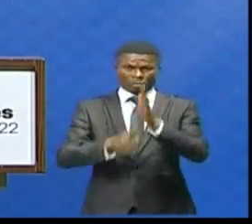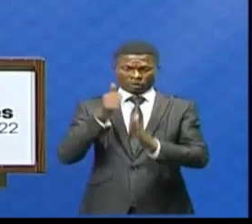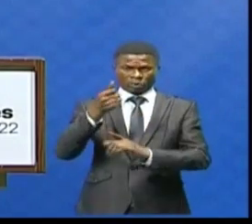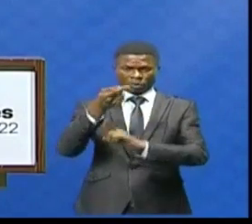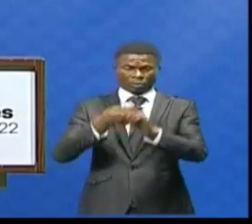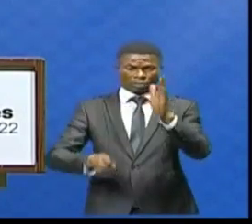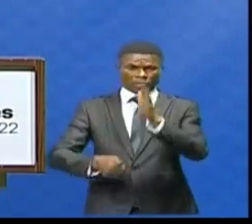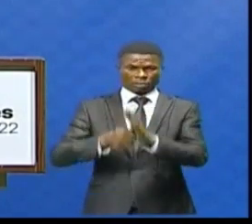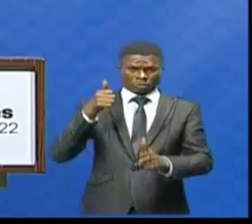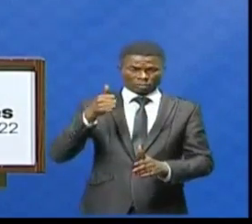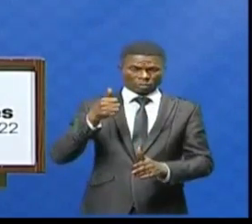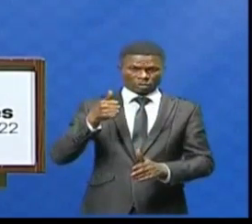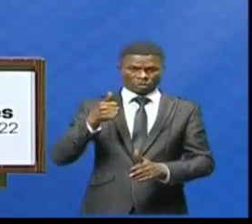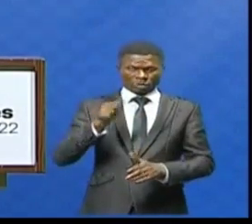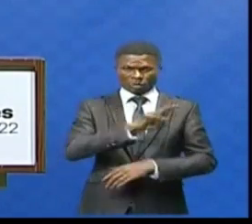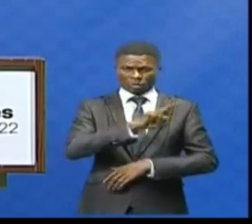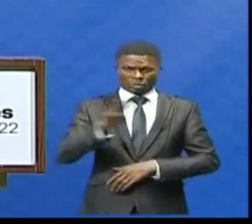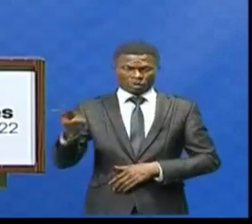novembre 2022